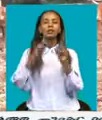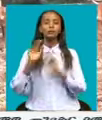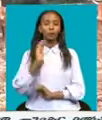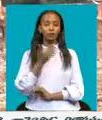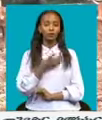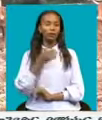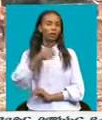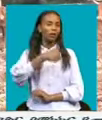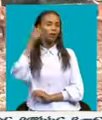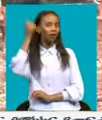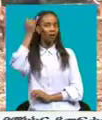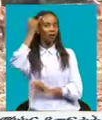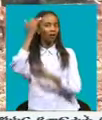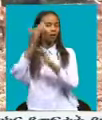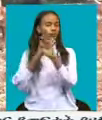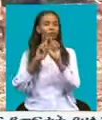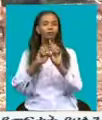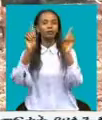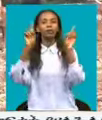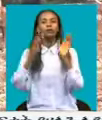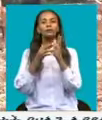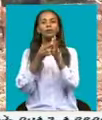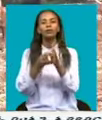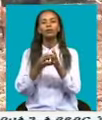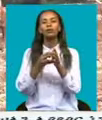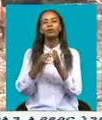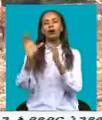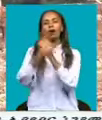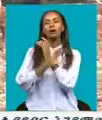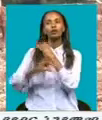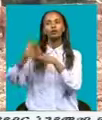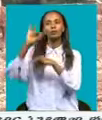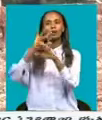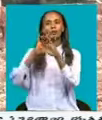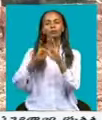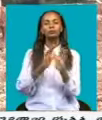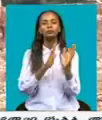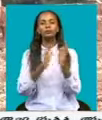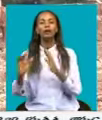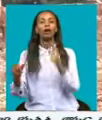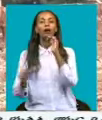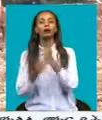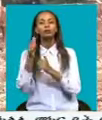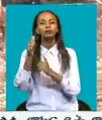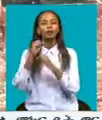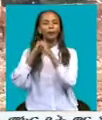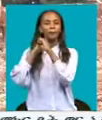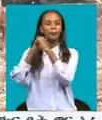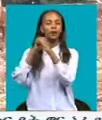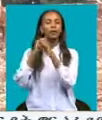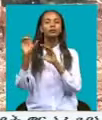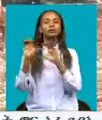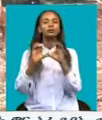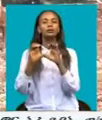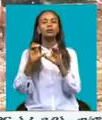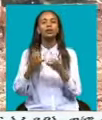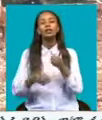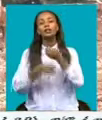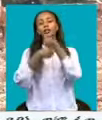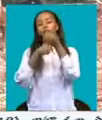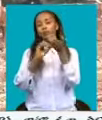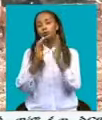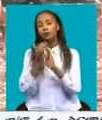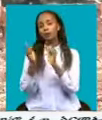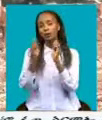ህዝባችን ከሌላው አጀንዳ በተለየ መልኩ በሀገር ሉዓላዊነት ላይ የተጋረጠውን አደጋ ለመከላከል በሚደረገው ደጀን ከመሆን